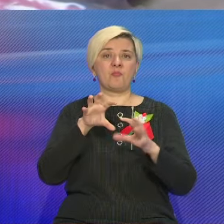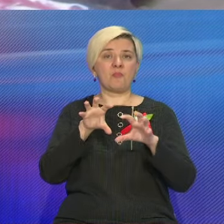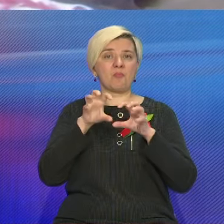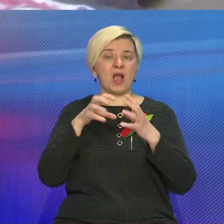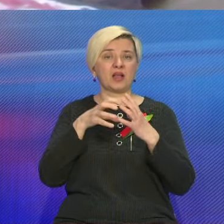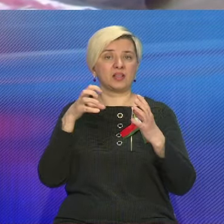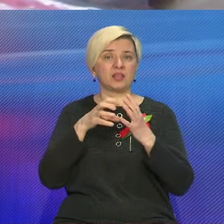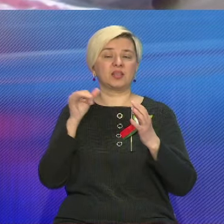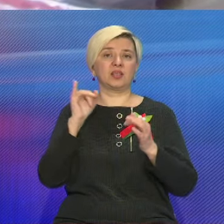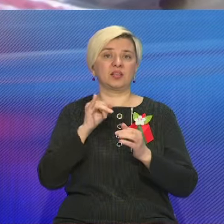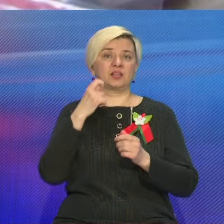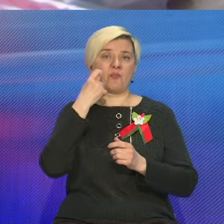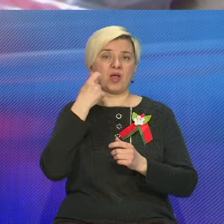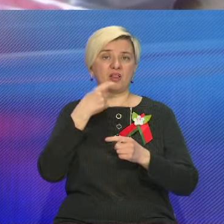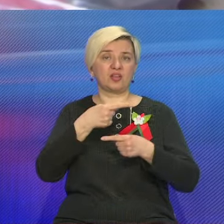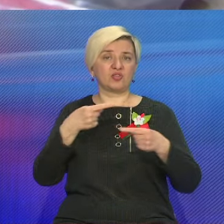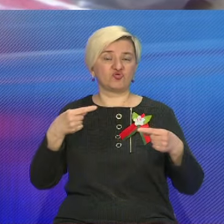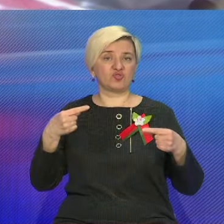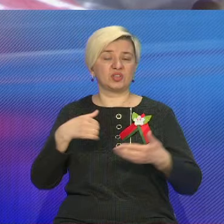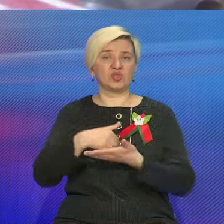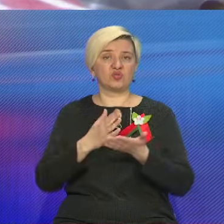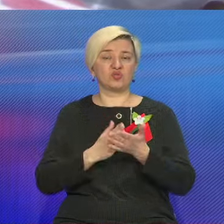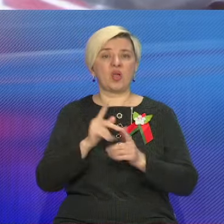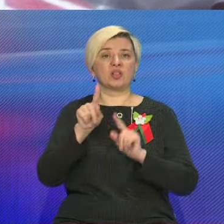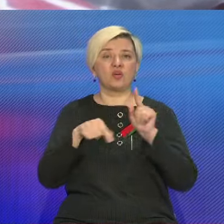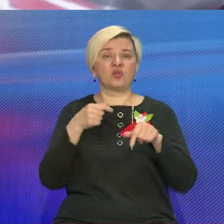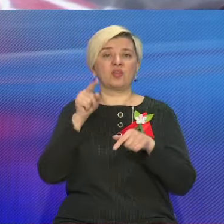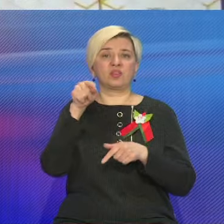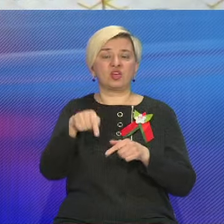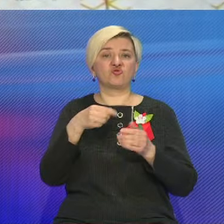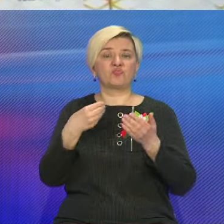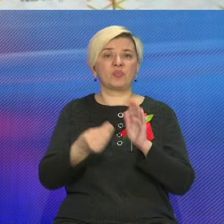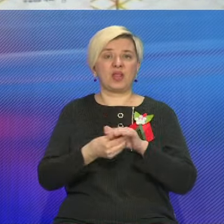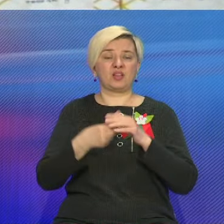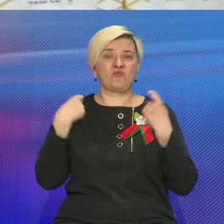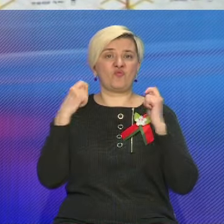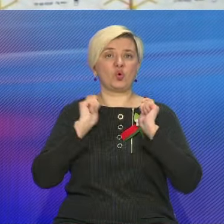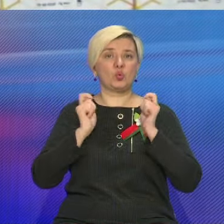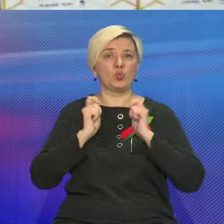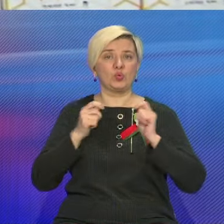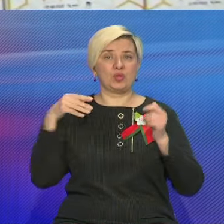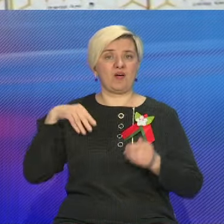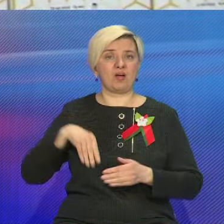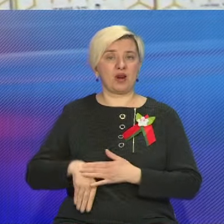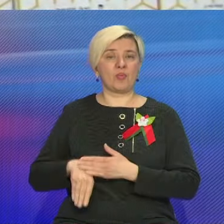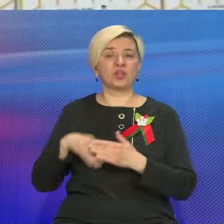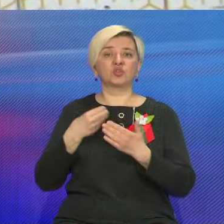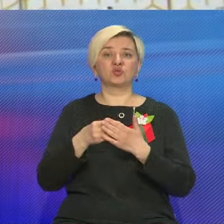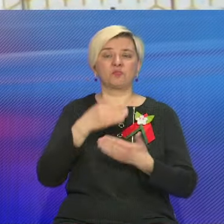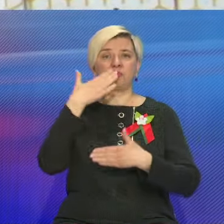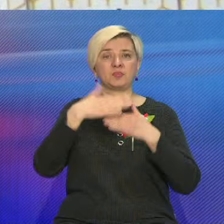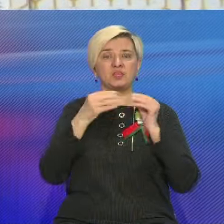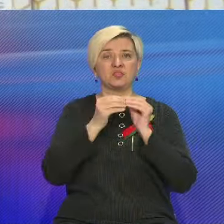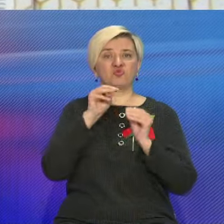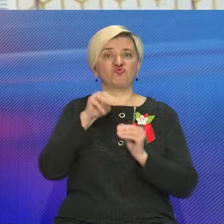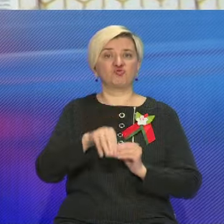інше. Некоторі з інструментів він навіть сховав у кишені своєї куртки. Кошт викритого – біля 10 тисяч рублів. По